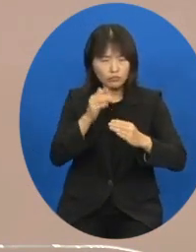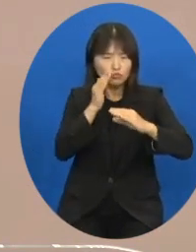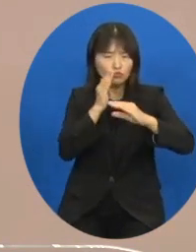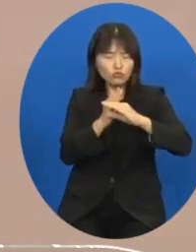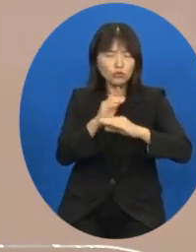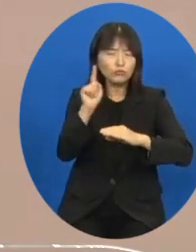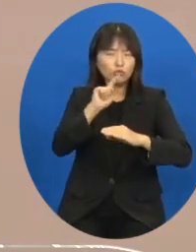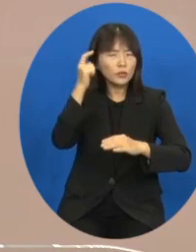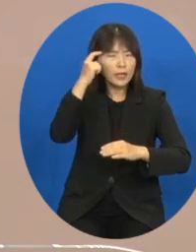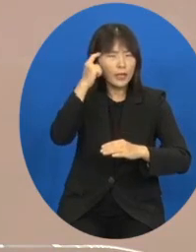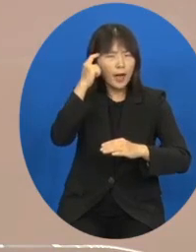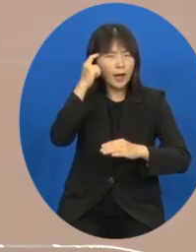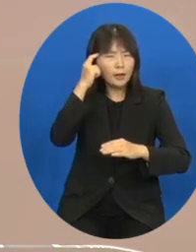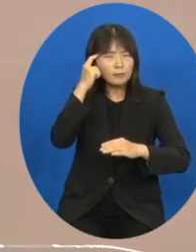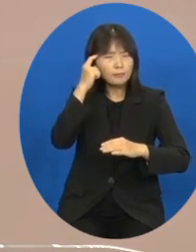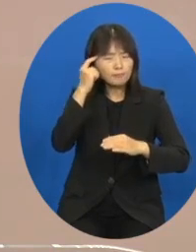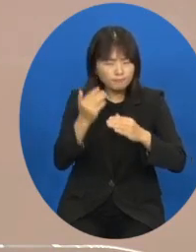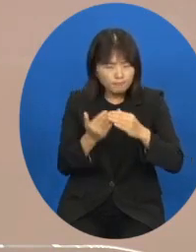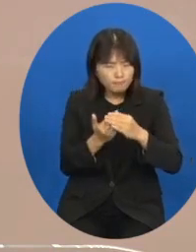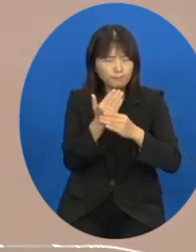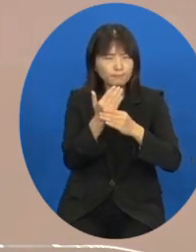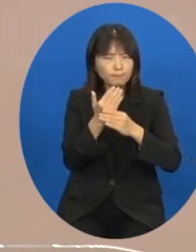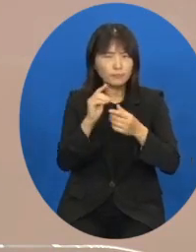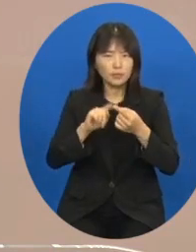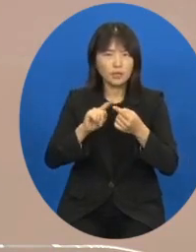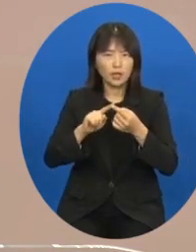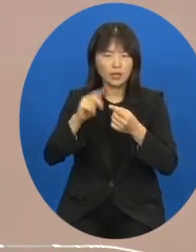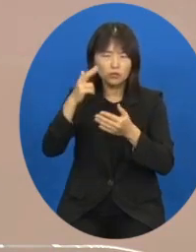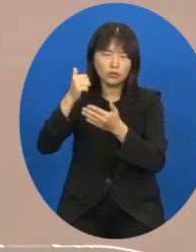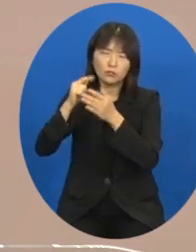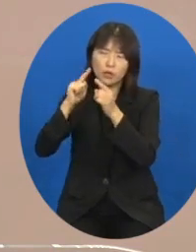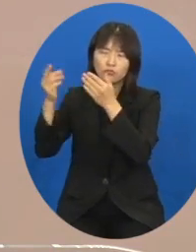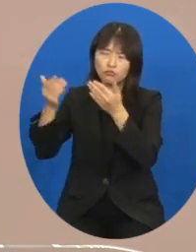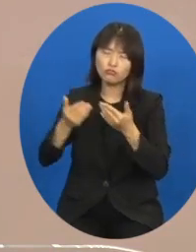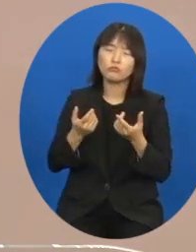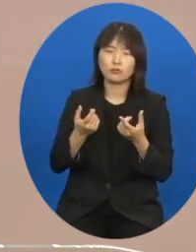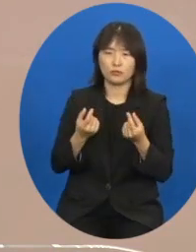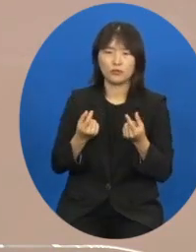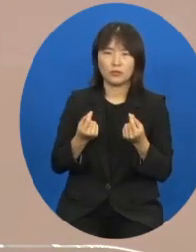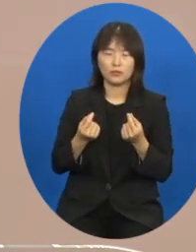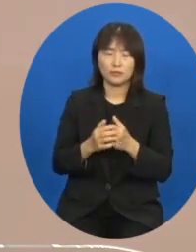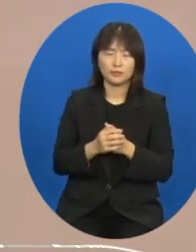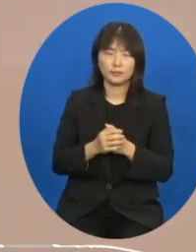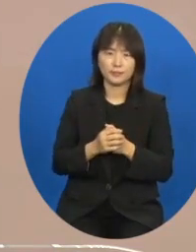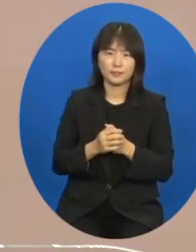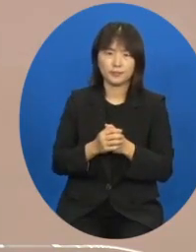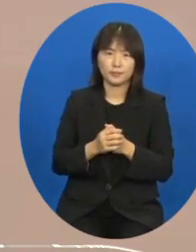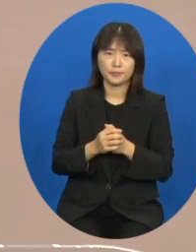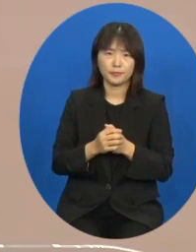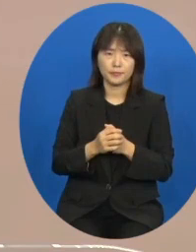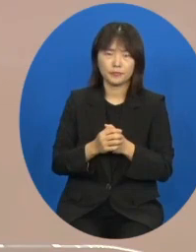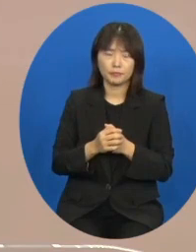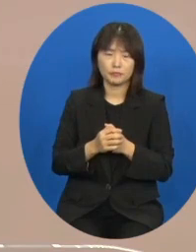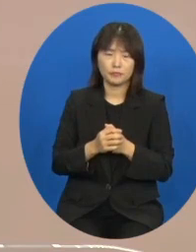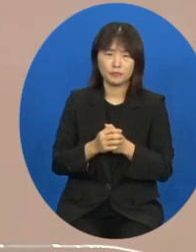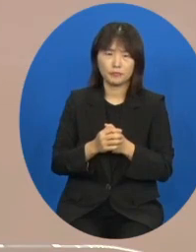무슨 생각이 있는지 주님은 그걸 말씀하실 것 같아요. 그거면 모든